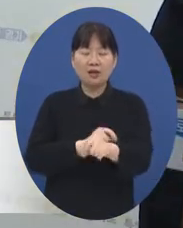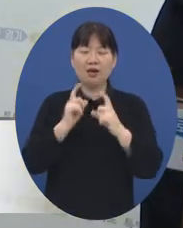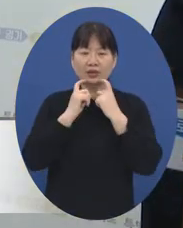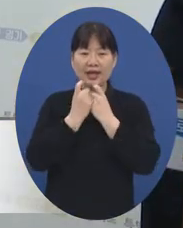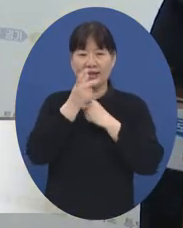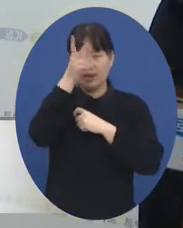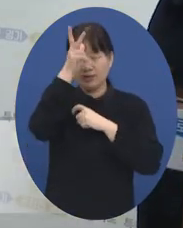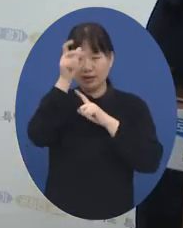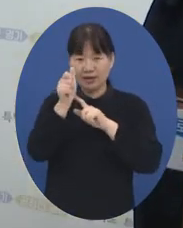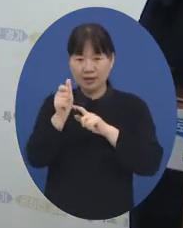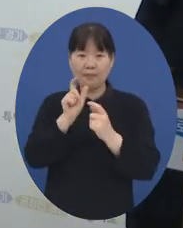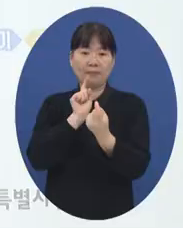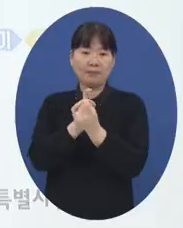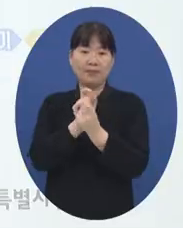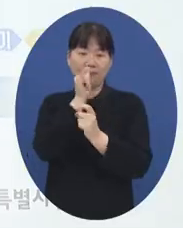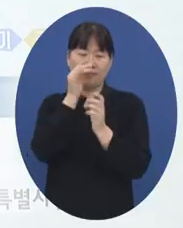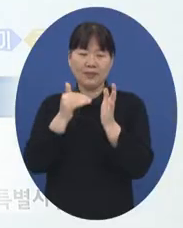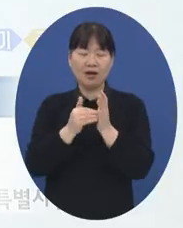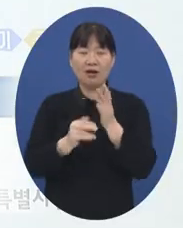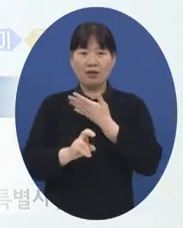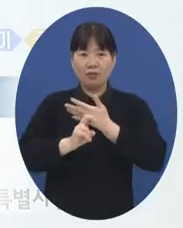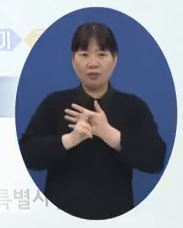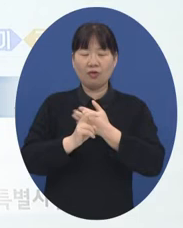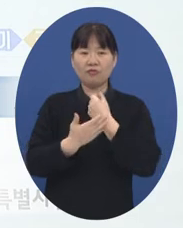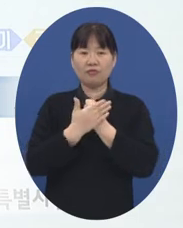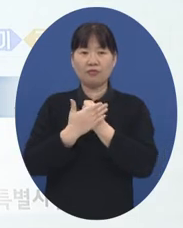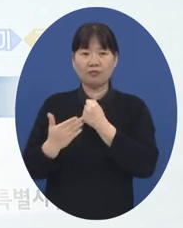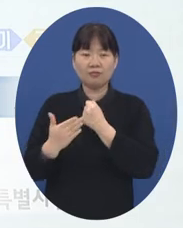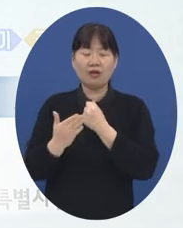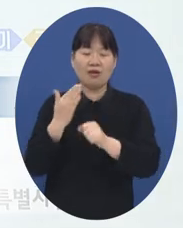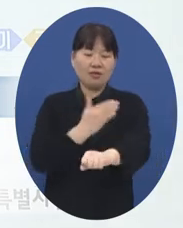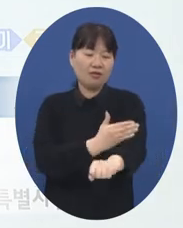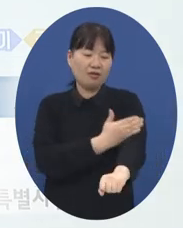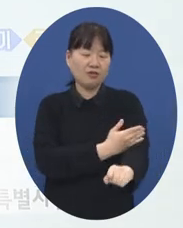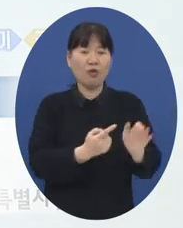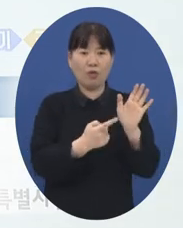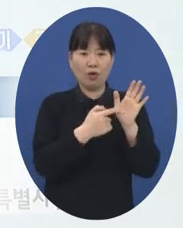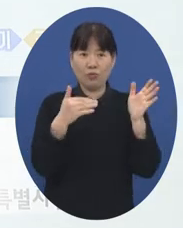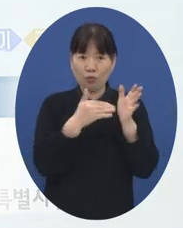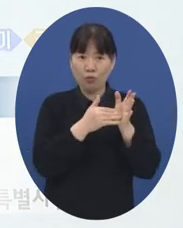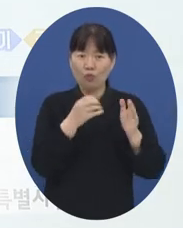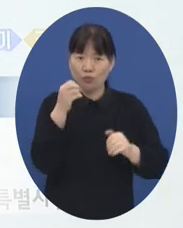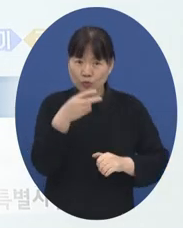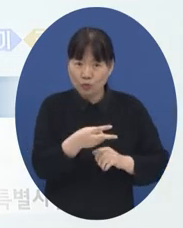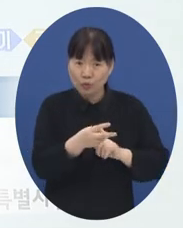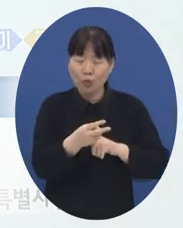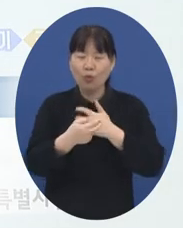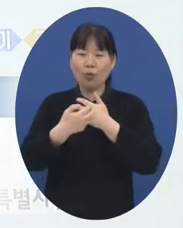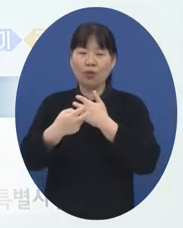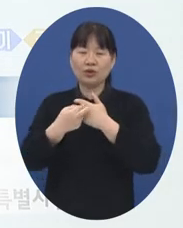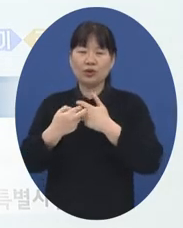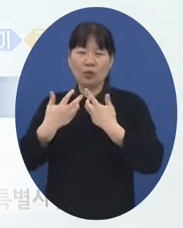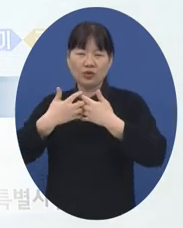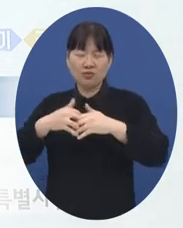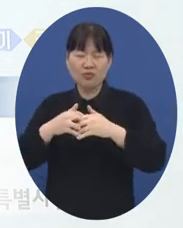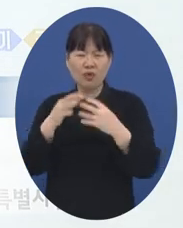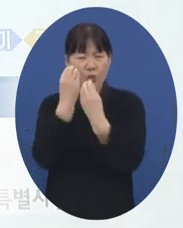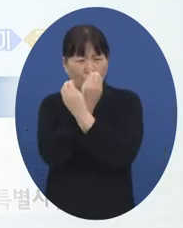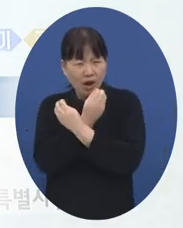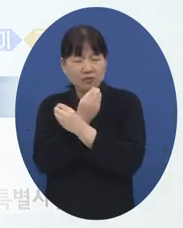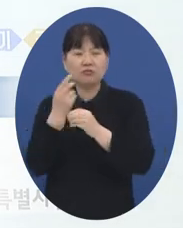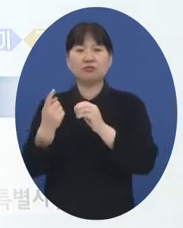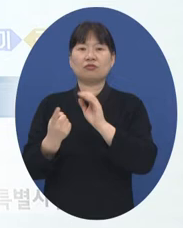무더기로 덜미가 잡혔습니다. 법 위반 사항으로 과대 광고, 그다음에 그 의료기기로 오인하게 하는